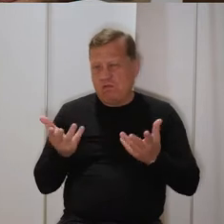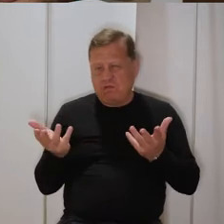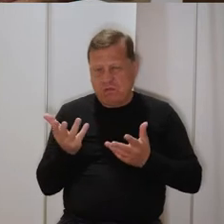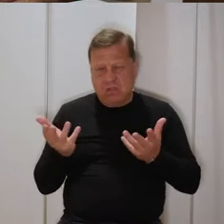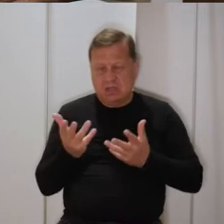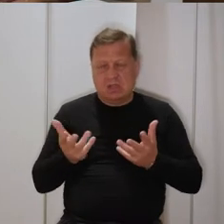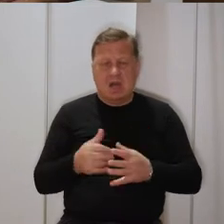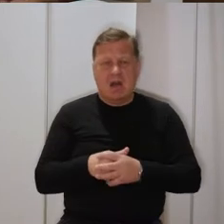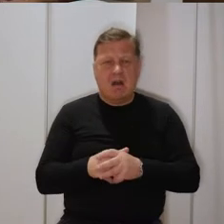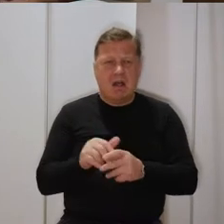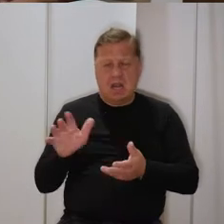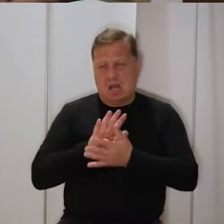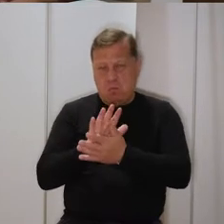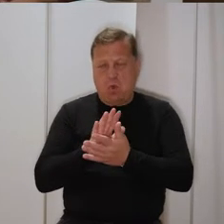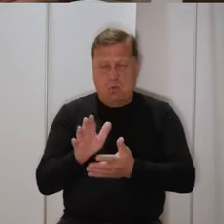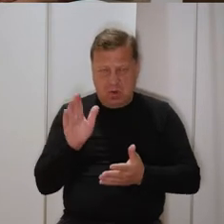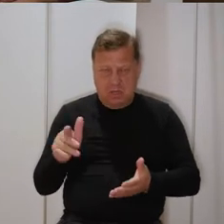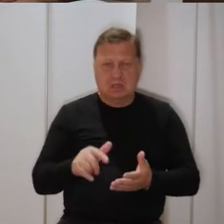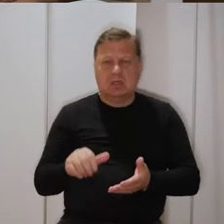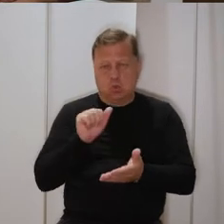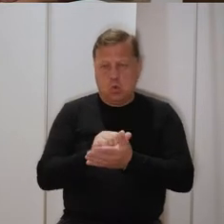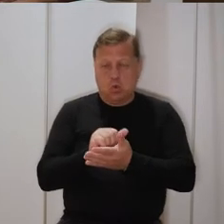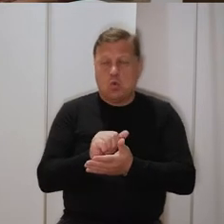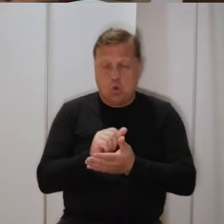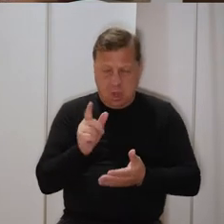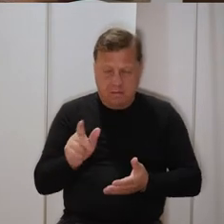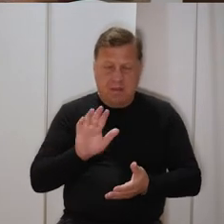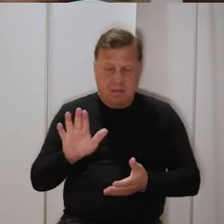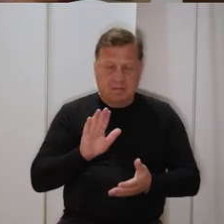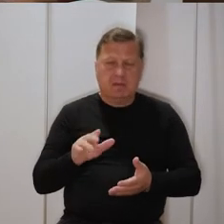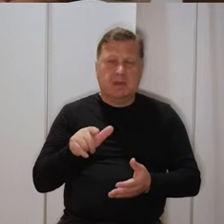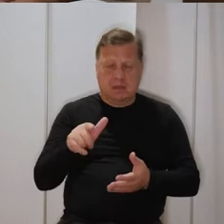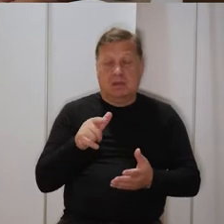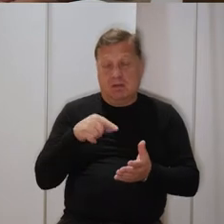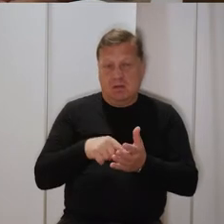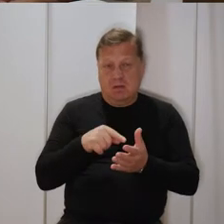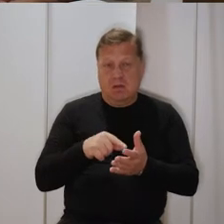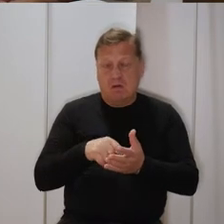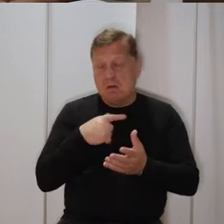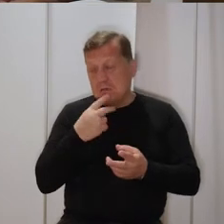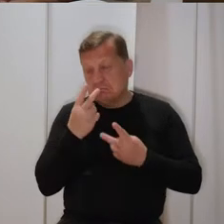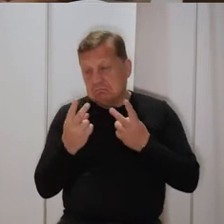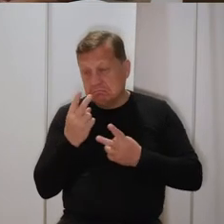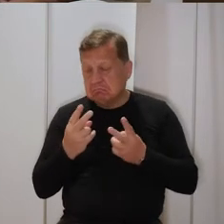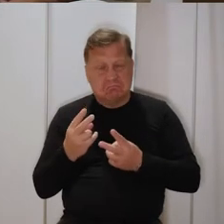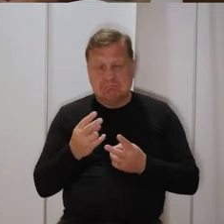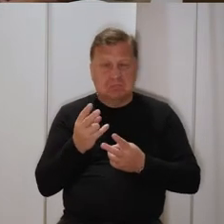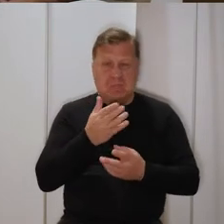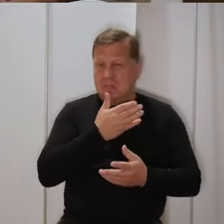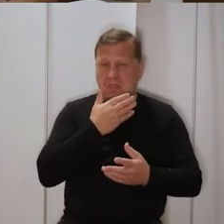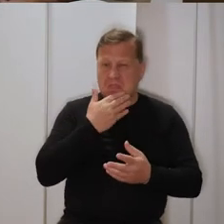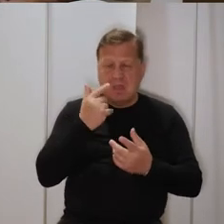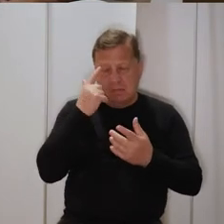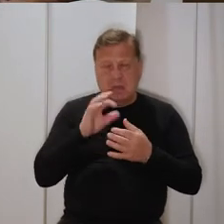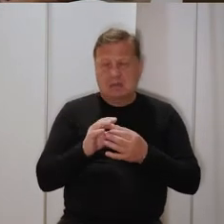w oficjalnych publikacjach, takich drukowanych, taka myśl nie znajduje miejsca, bo jest